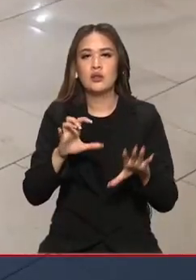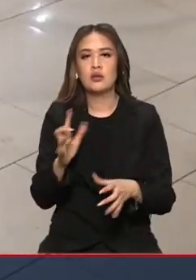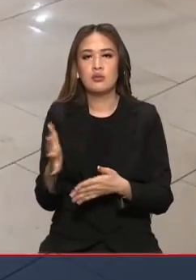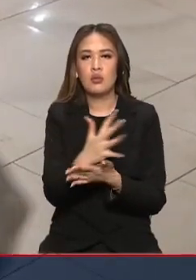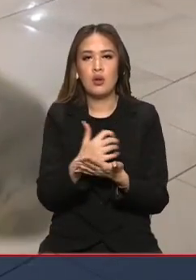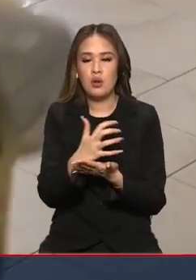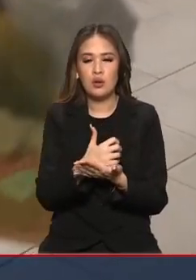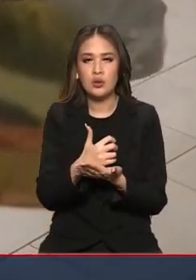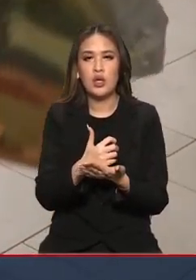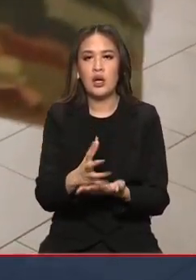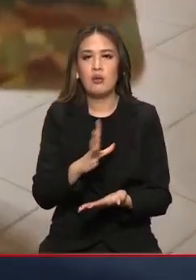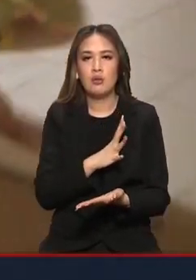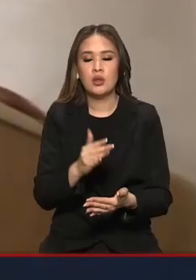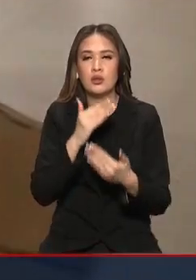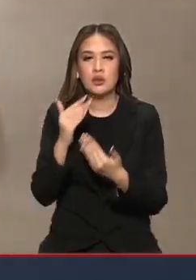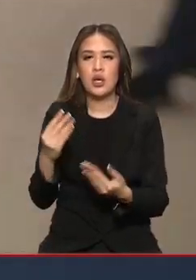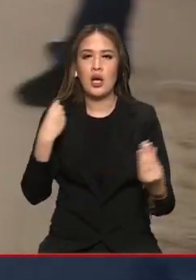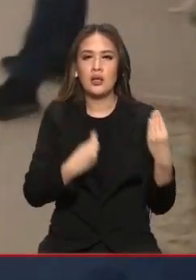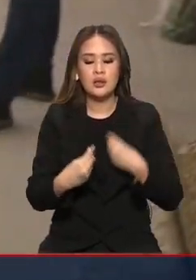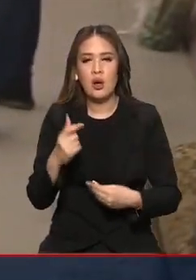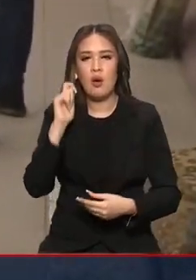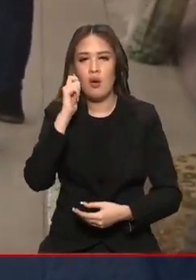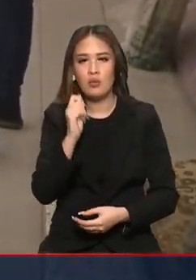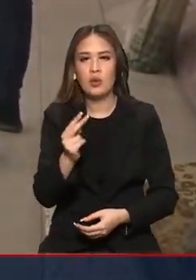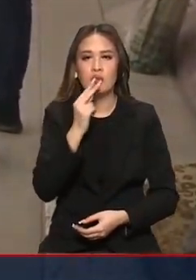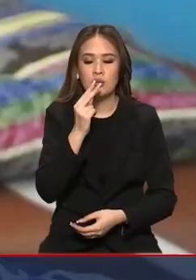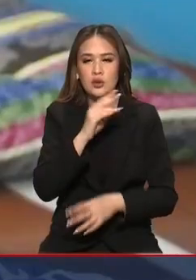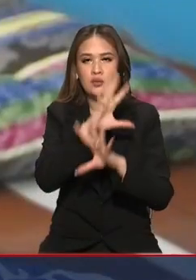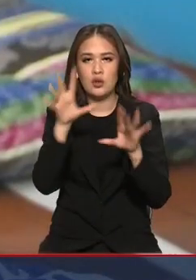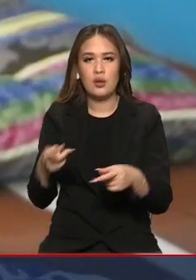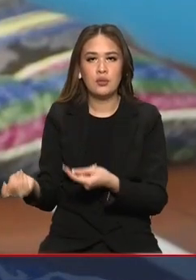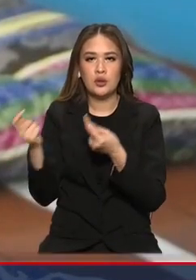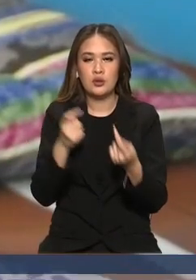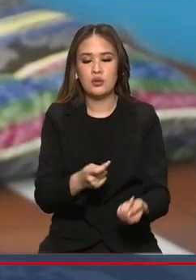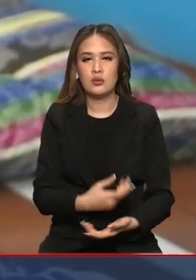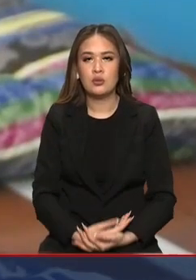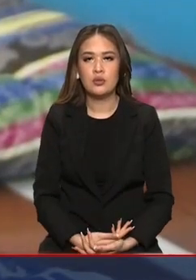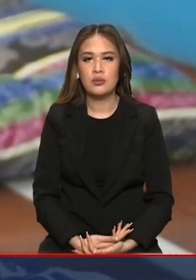гуманитарной помощи несут одеяло, одежду, обувь и продукты питания.